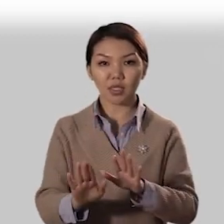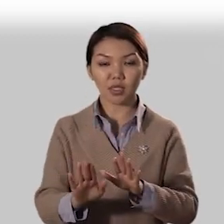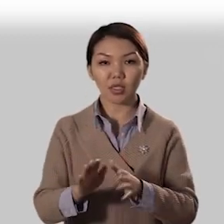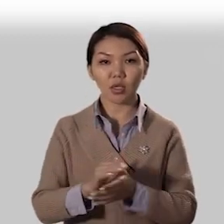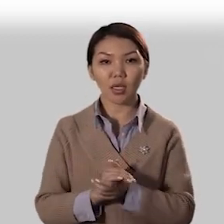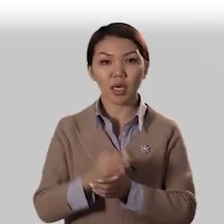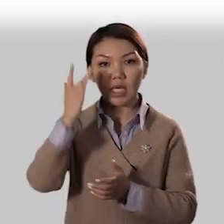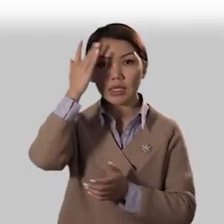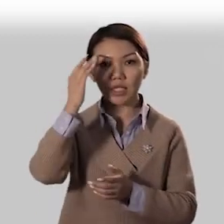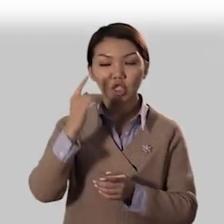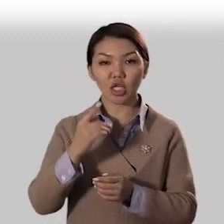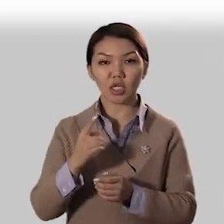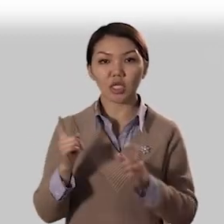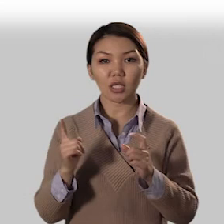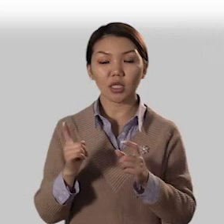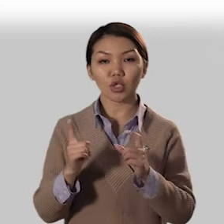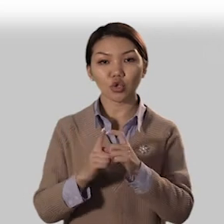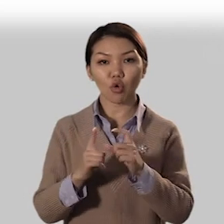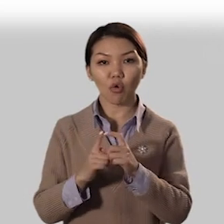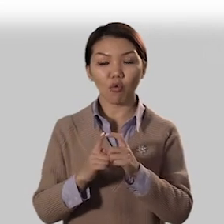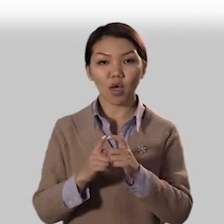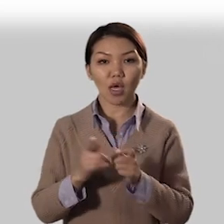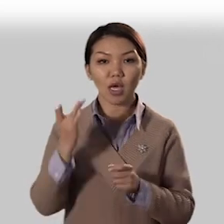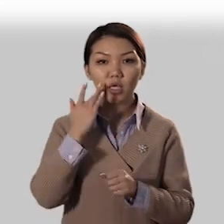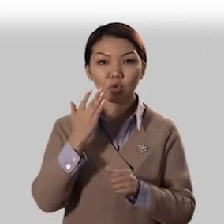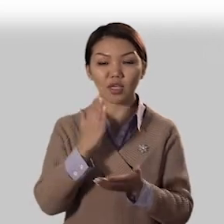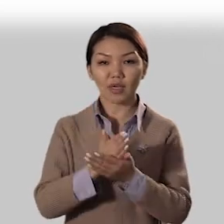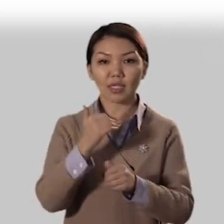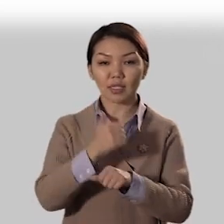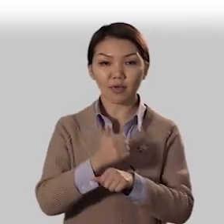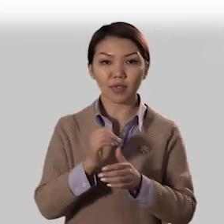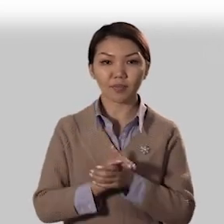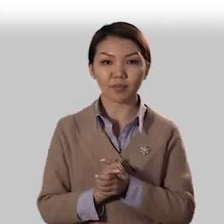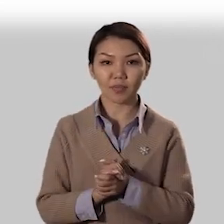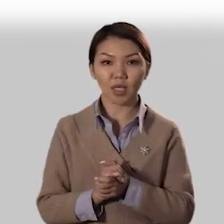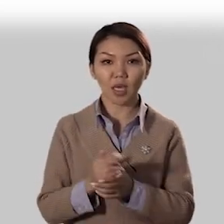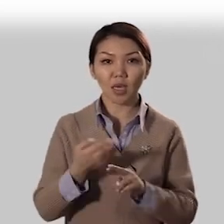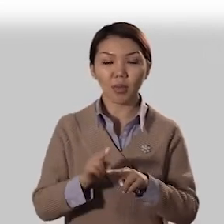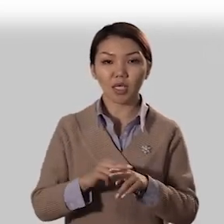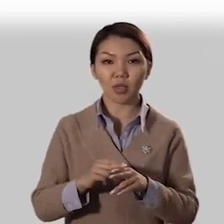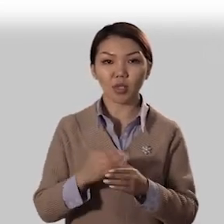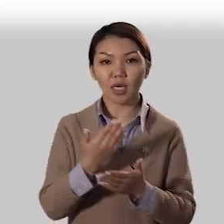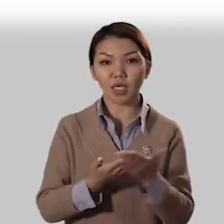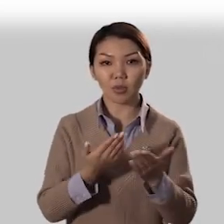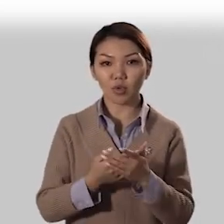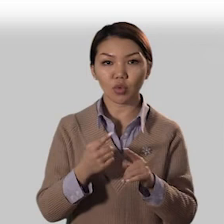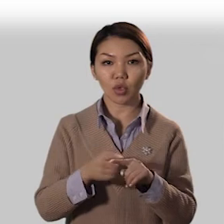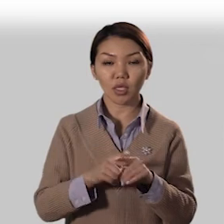поэтому я советую вам проверять род таких существительных по словарю а